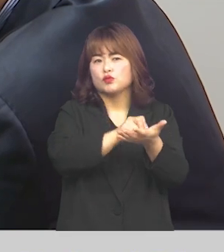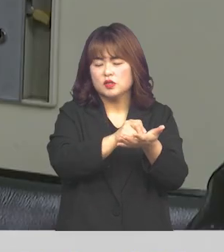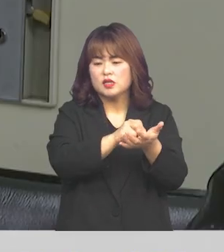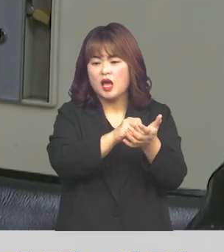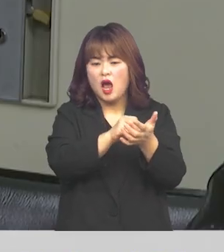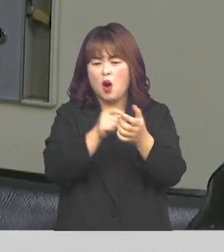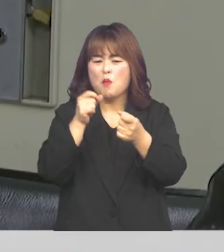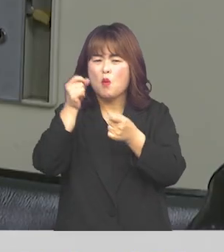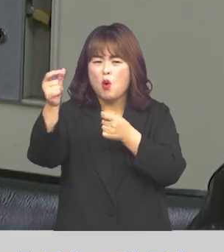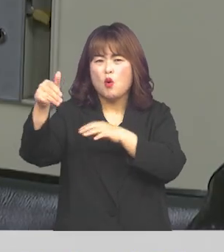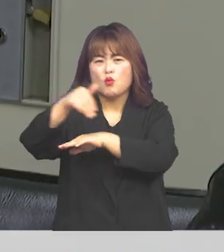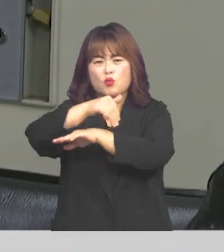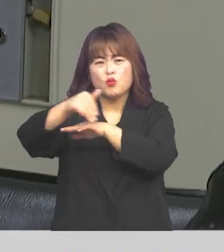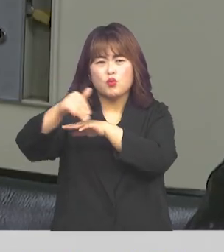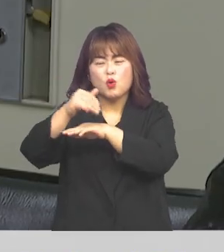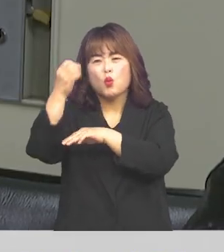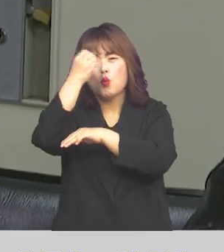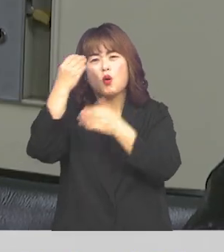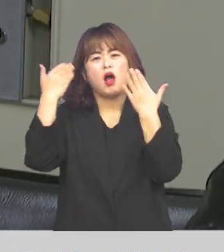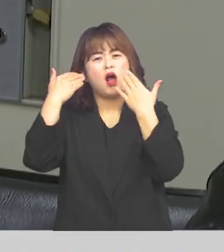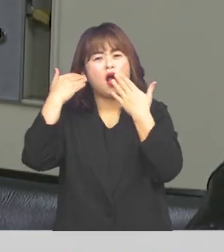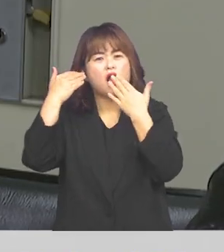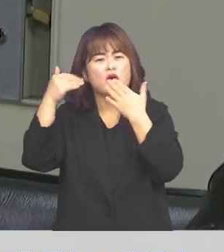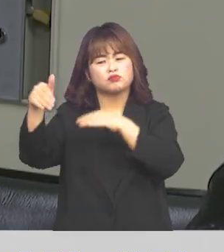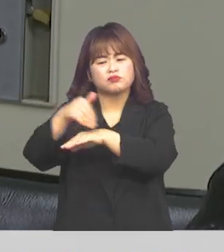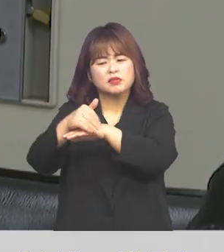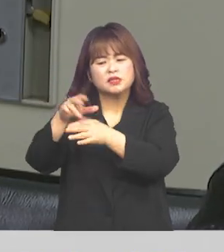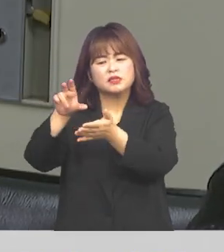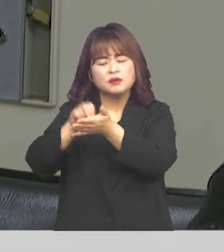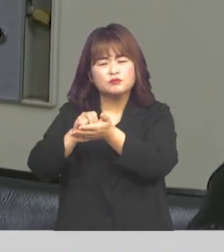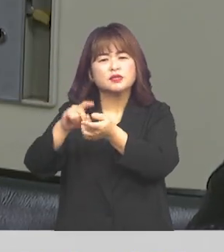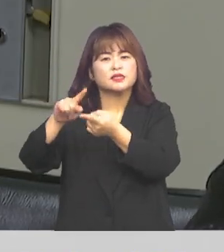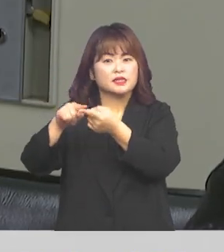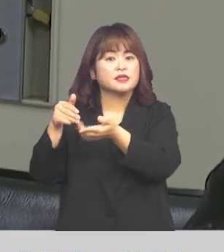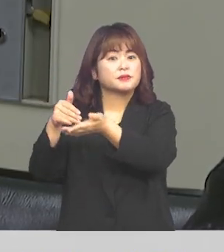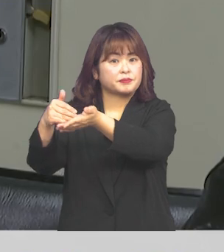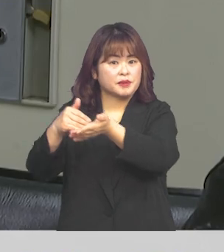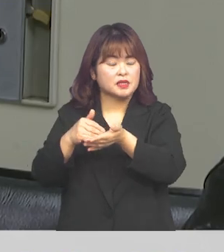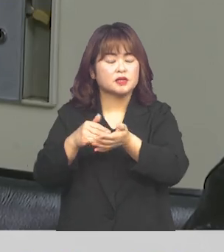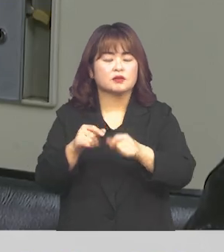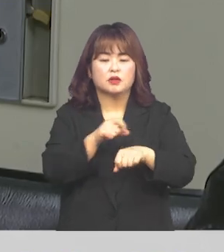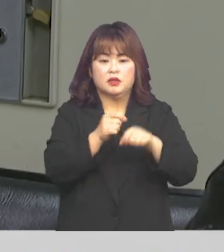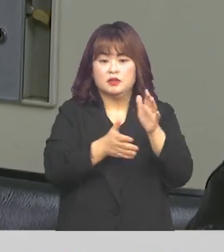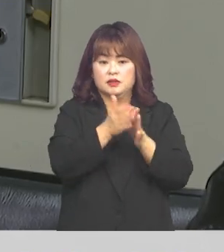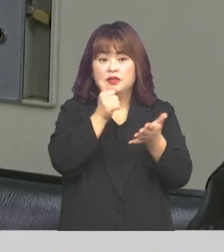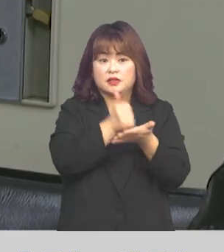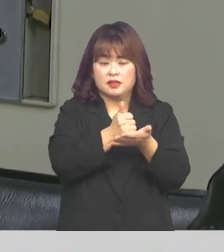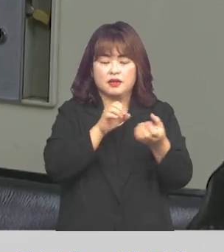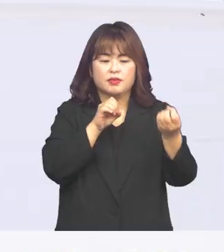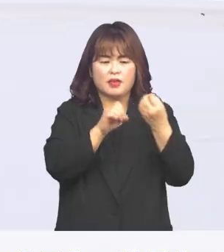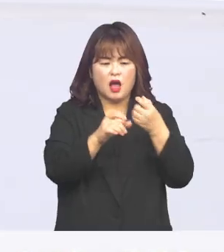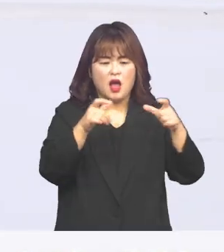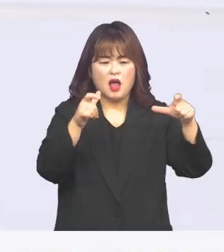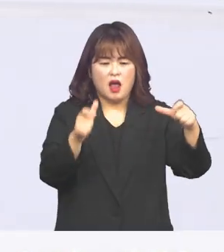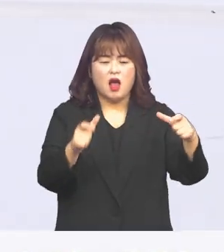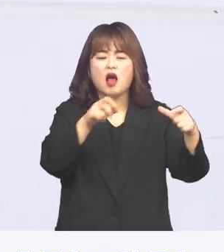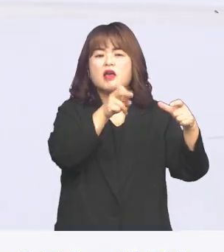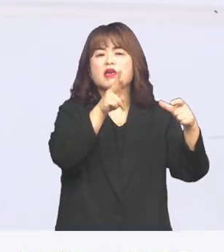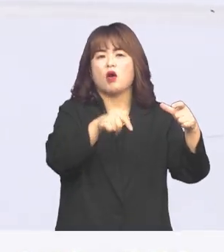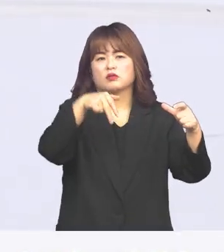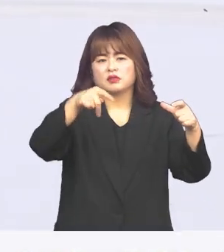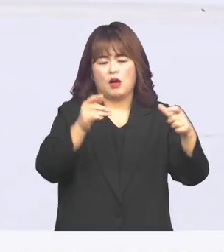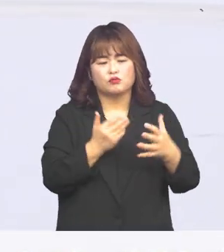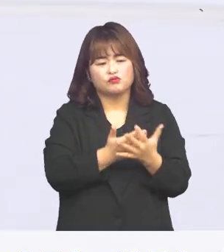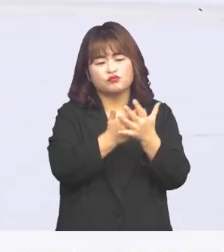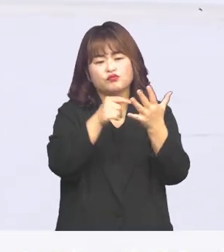불편을 호소하며 고등학교 신설의 필요성을 강조했습니다. 이에 대해 이 시장은 역삼지구 개발과 맞물려